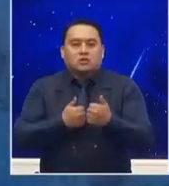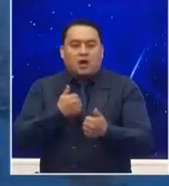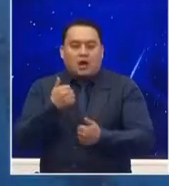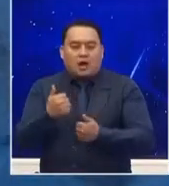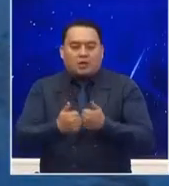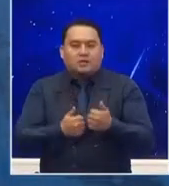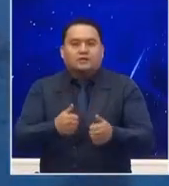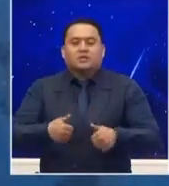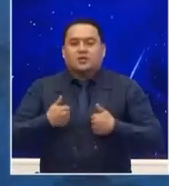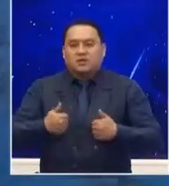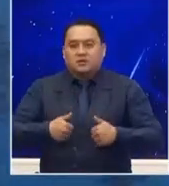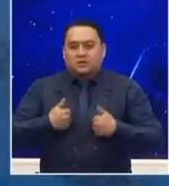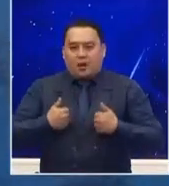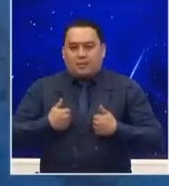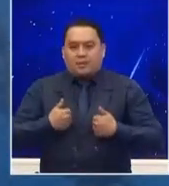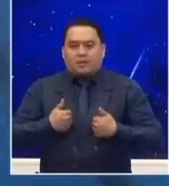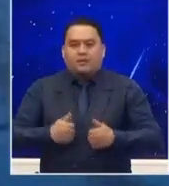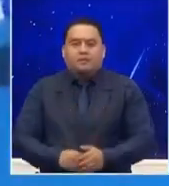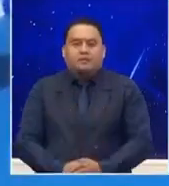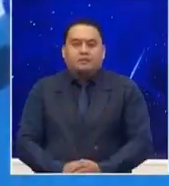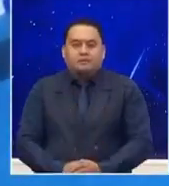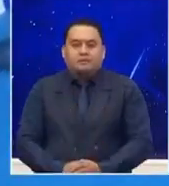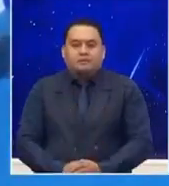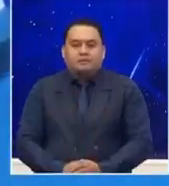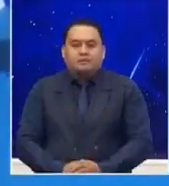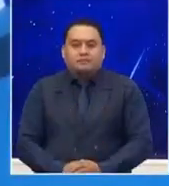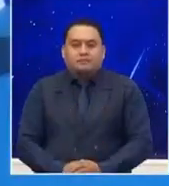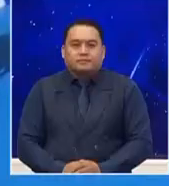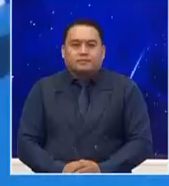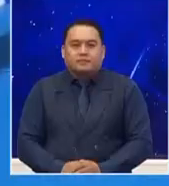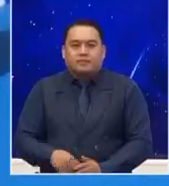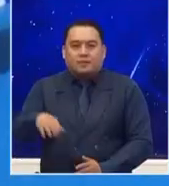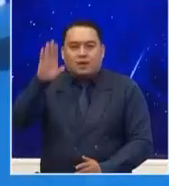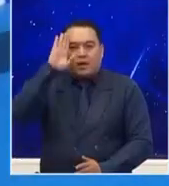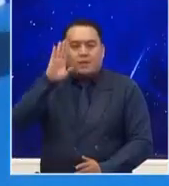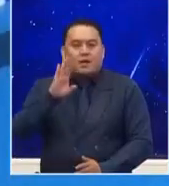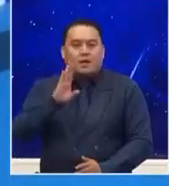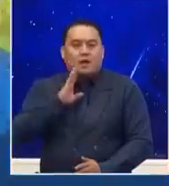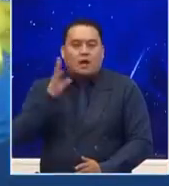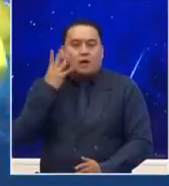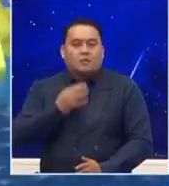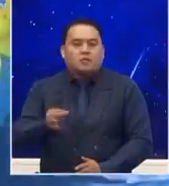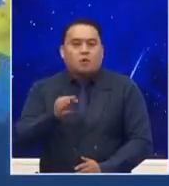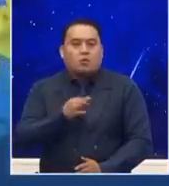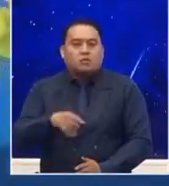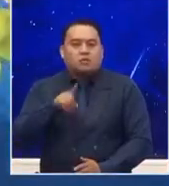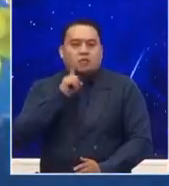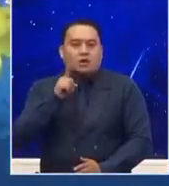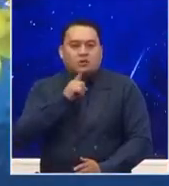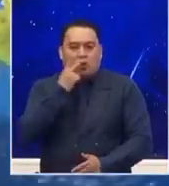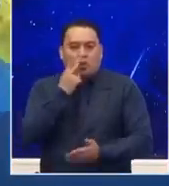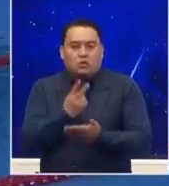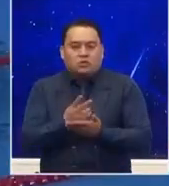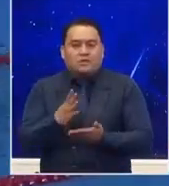атануға тырысамын. Ол біріншілік ашық суда өтеді. Ерлер мен әйелдер арасында өткен ел біріншілігінде Алматы облысы ең жас құраммен өнер